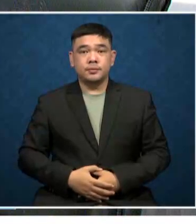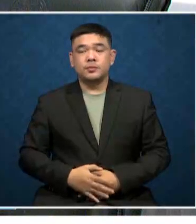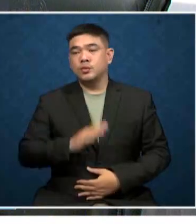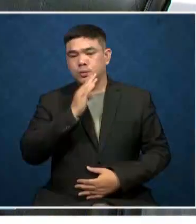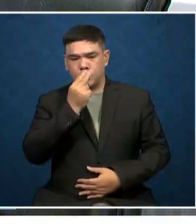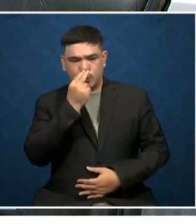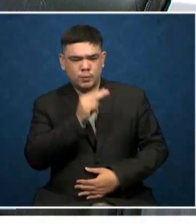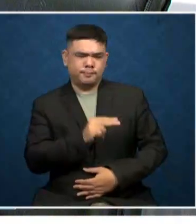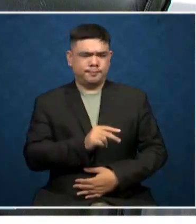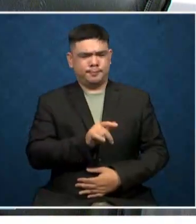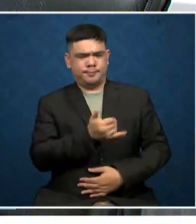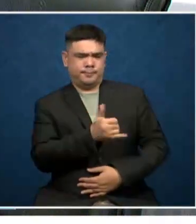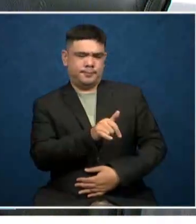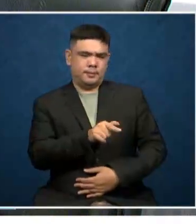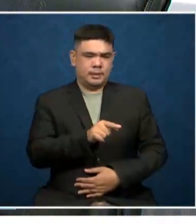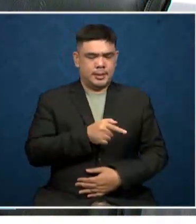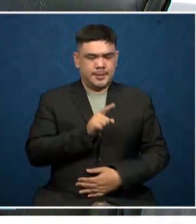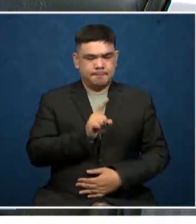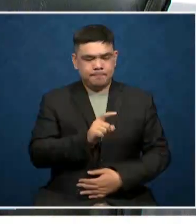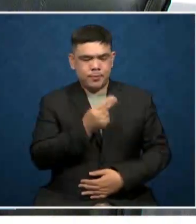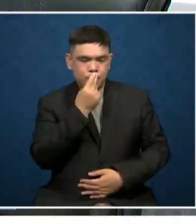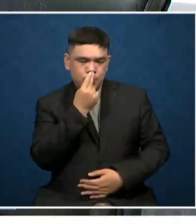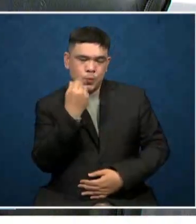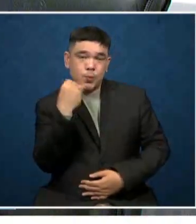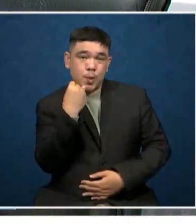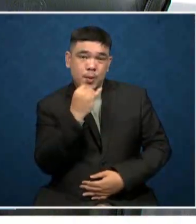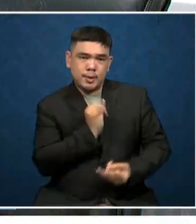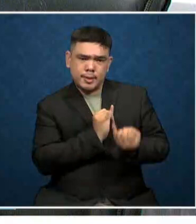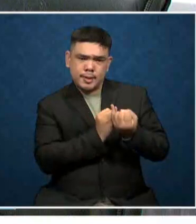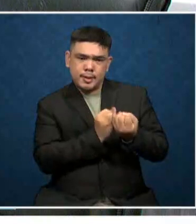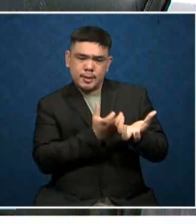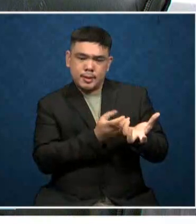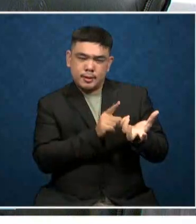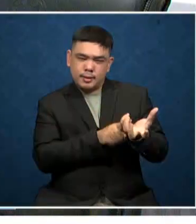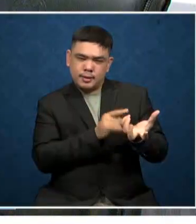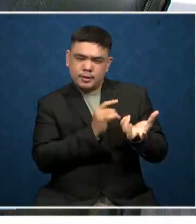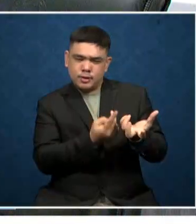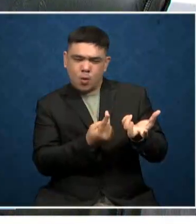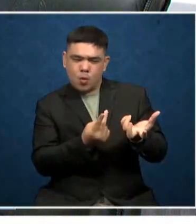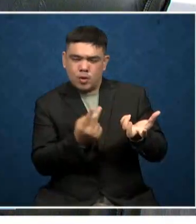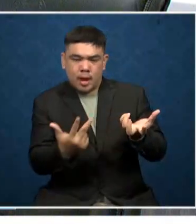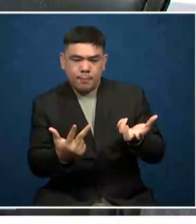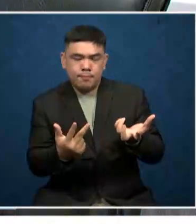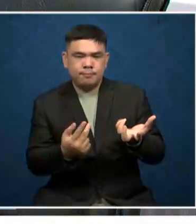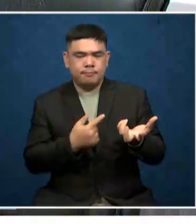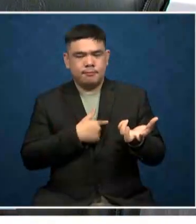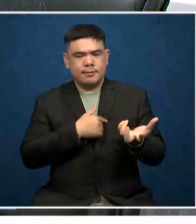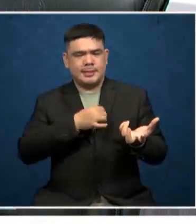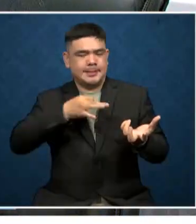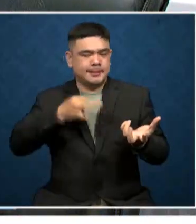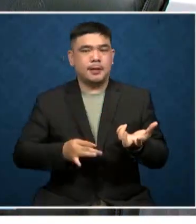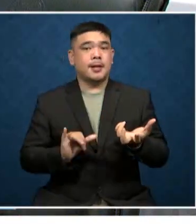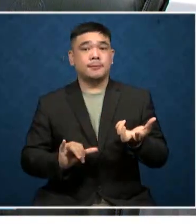ทีท่าที่อ่าจะชอบผลิตภัณฑ์ชิ้นที่ 2ชิ้นที่ 3แต่ยังไม่ตัดสิน